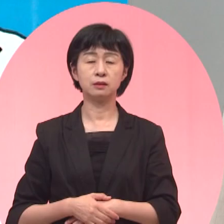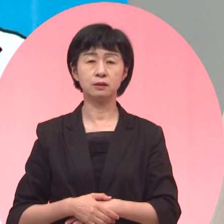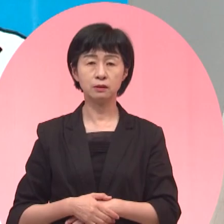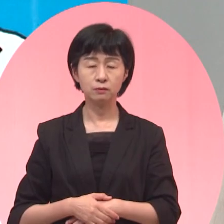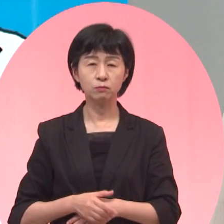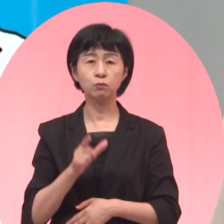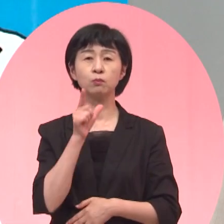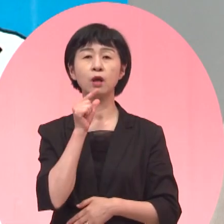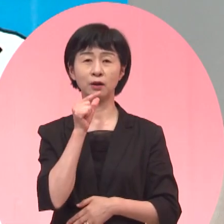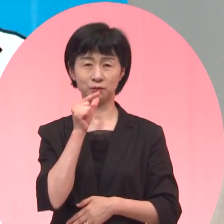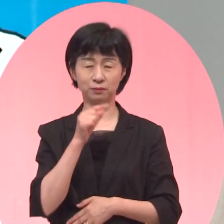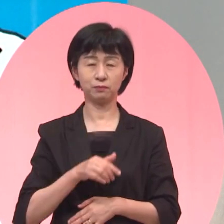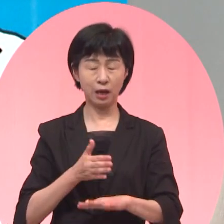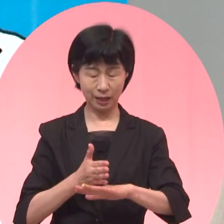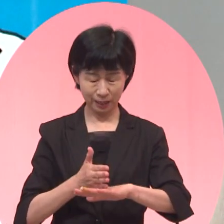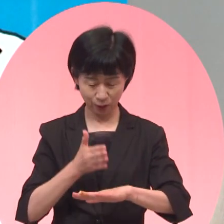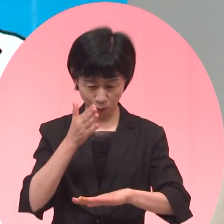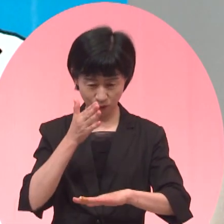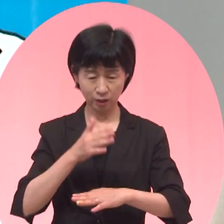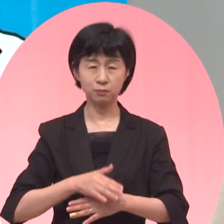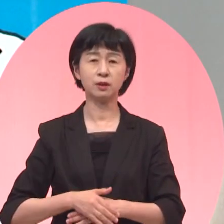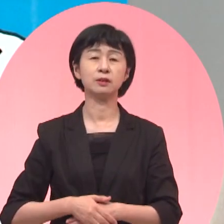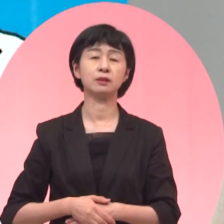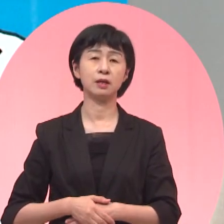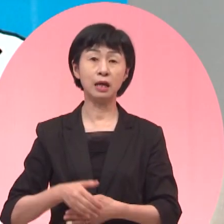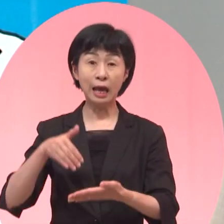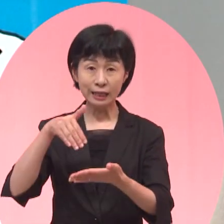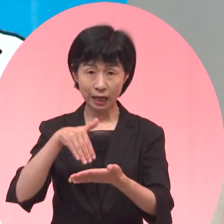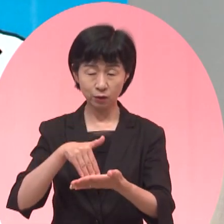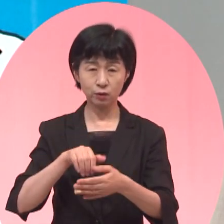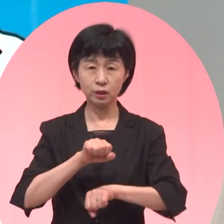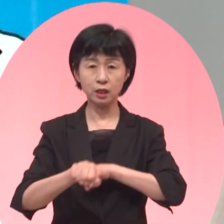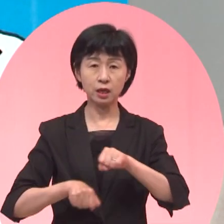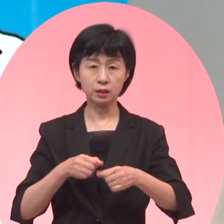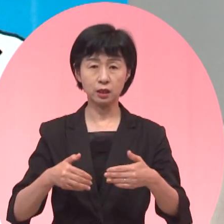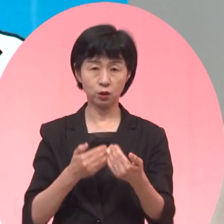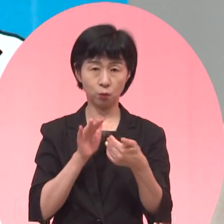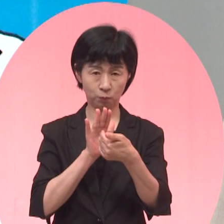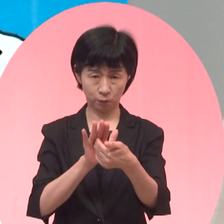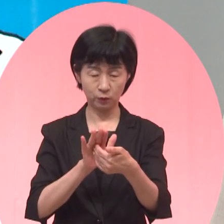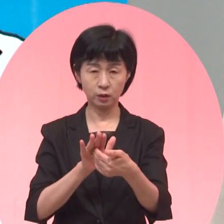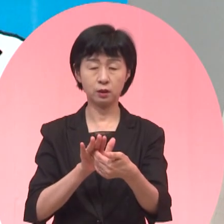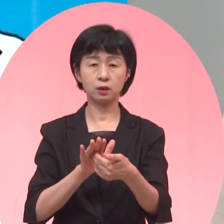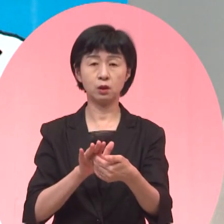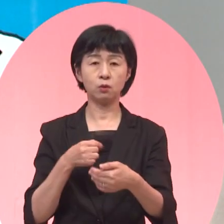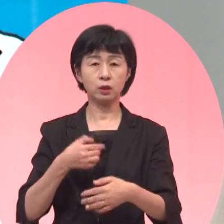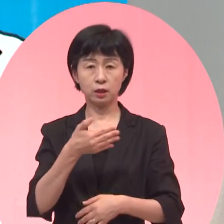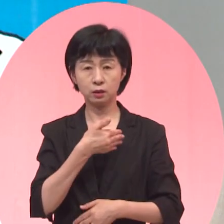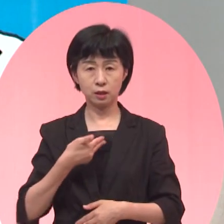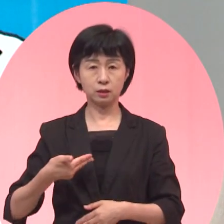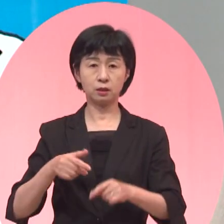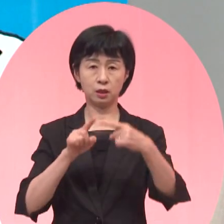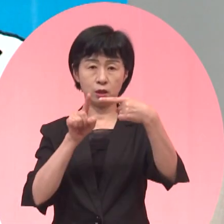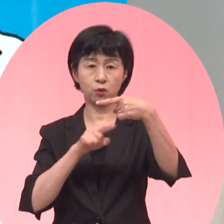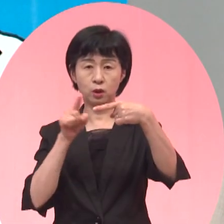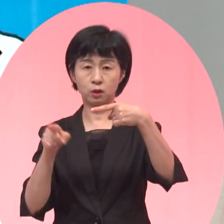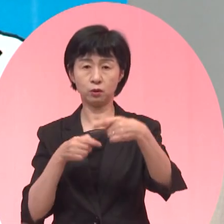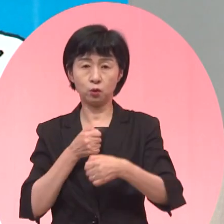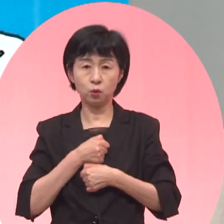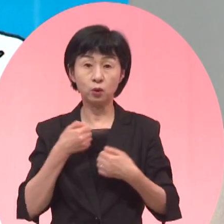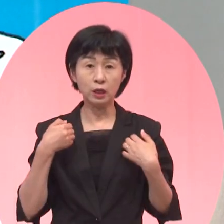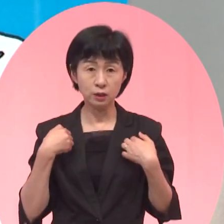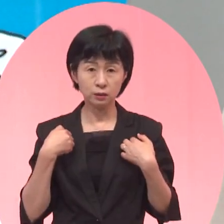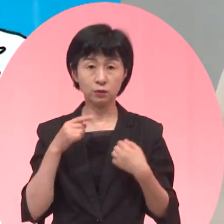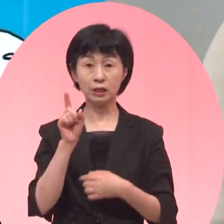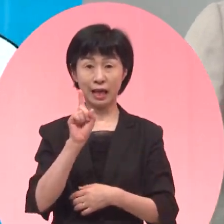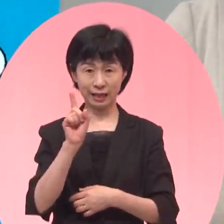なるほど、ありがとうございます。最後に自転車事故を起こさないために、私たち一人一人が気をつける